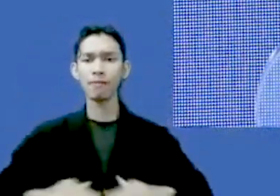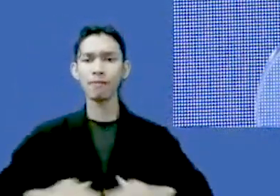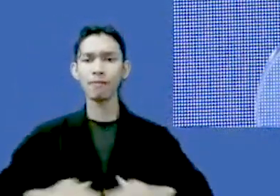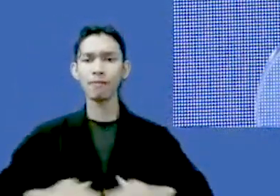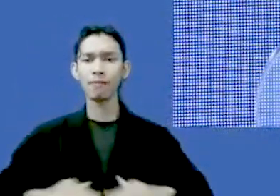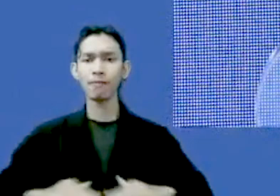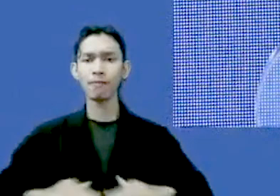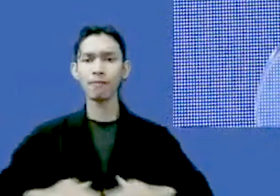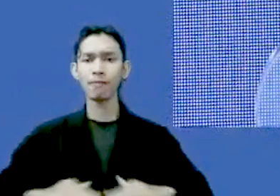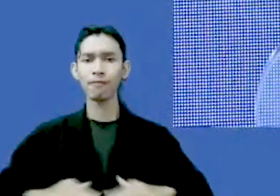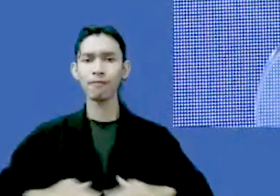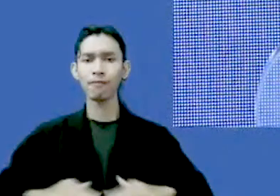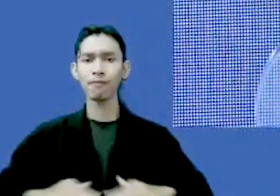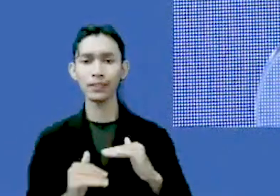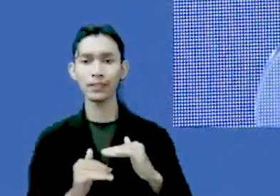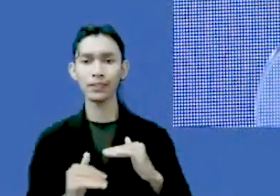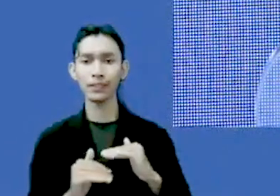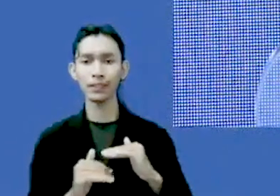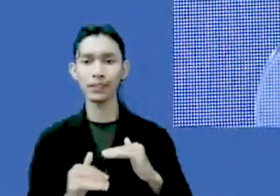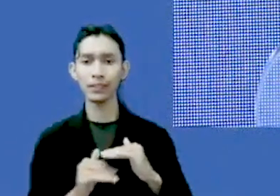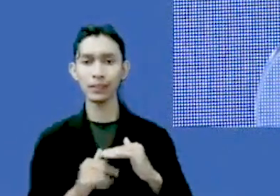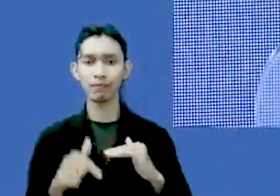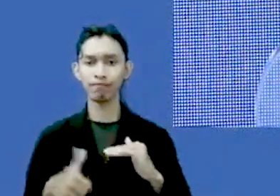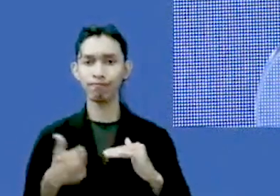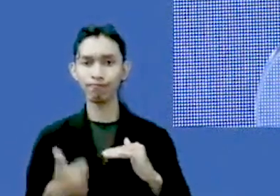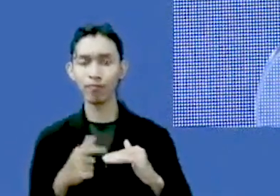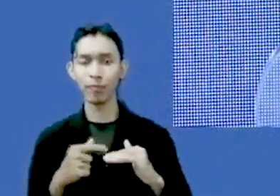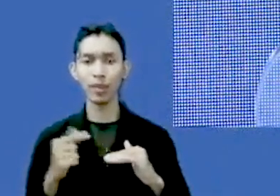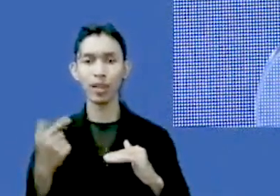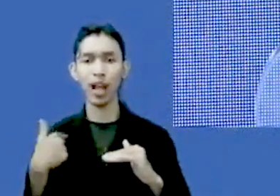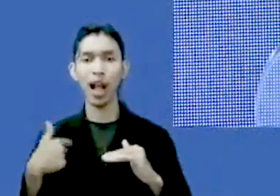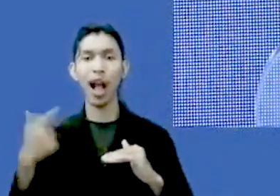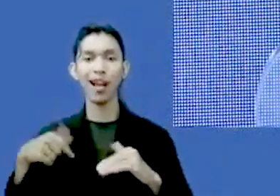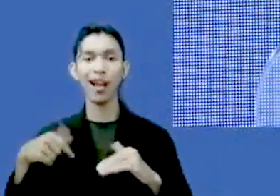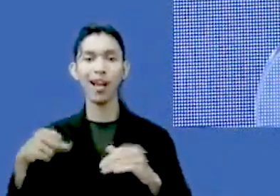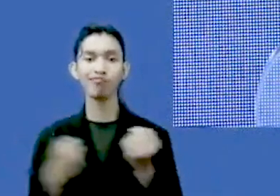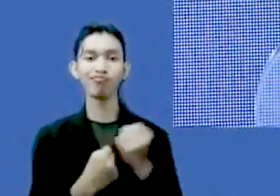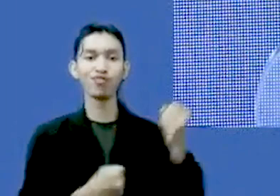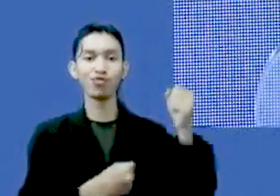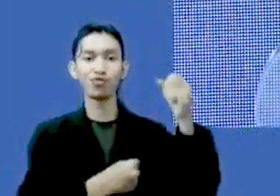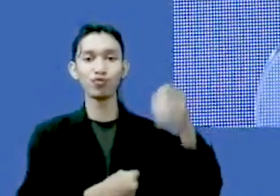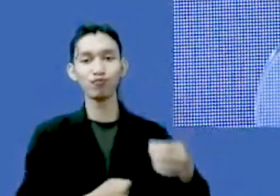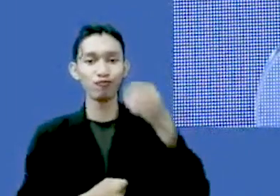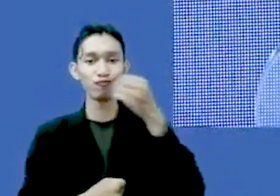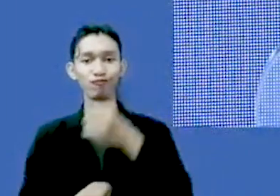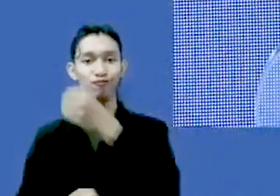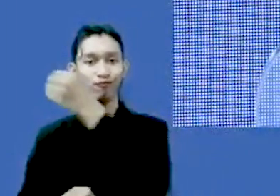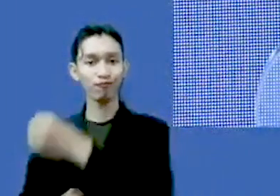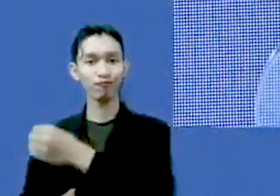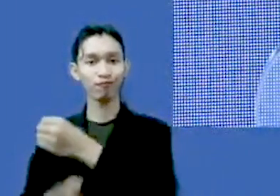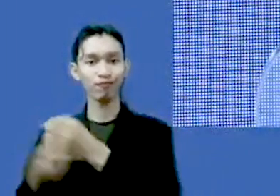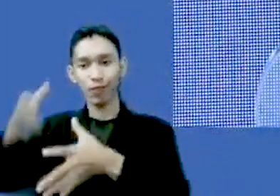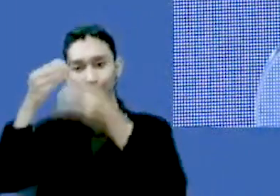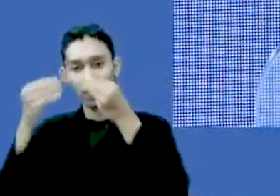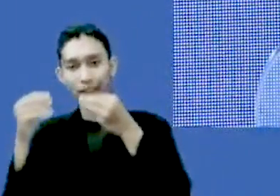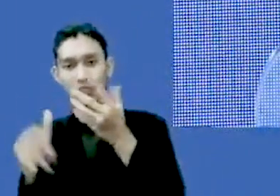infrastruktur internet kemudian kita didukung oleh pilar-pilar untuk menyangga literasi digital enggak